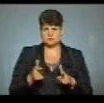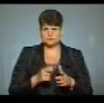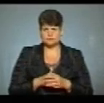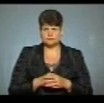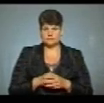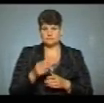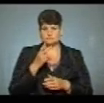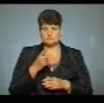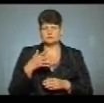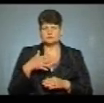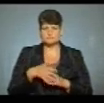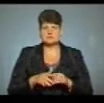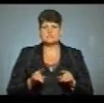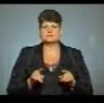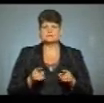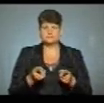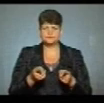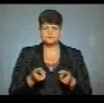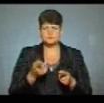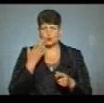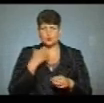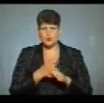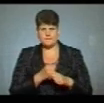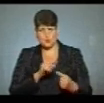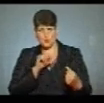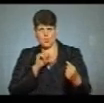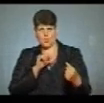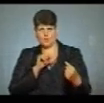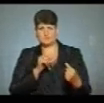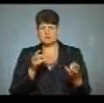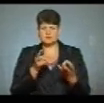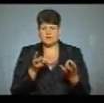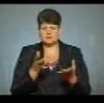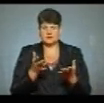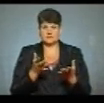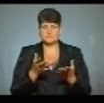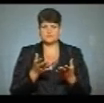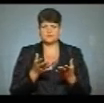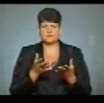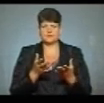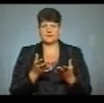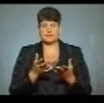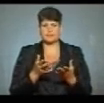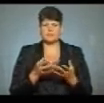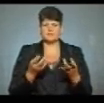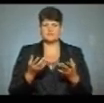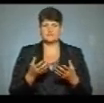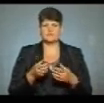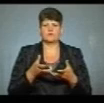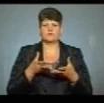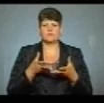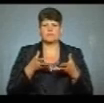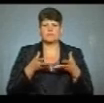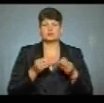саме понятно, що коли чинить опір і не можна застосувати заходи фізичного впливу, то приходиться